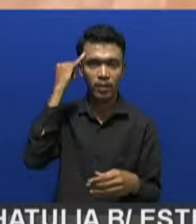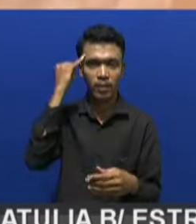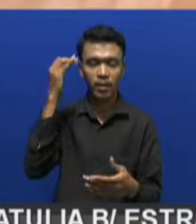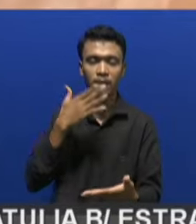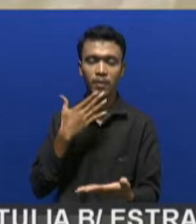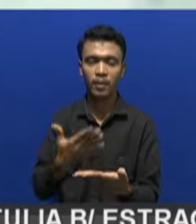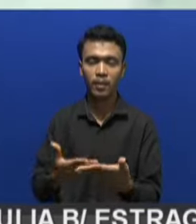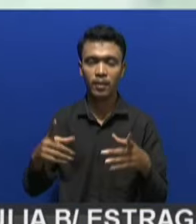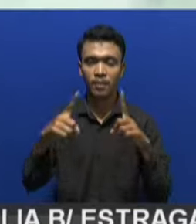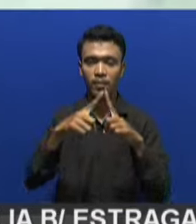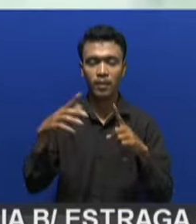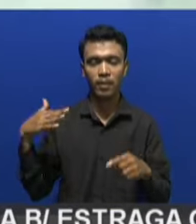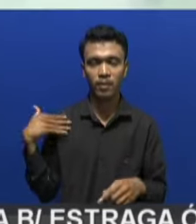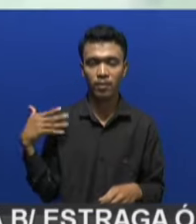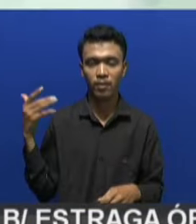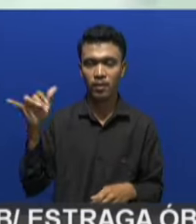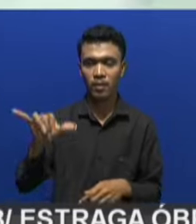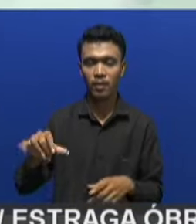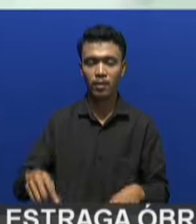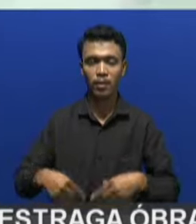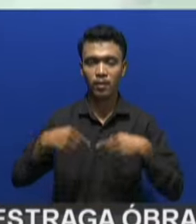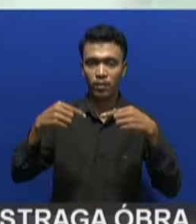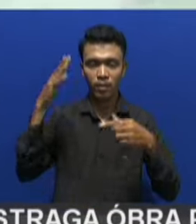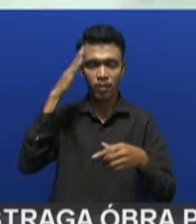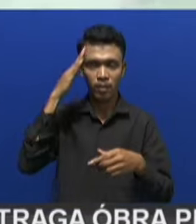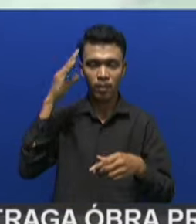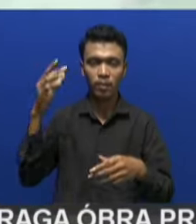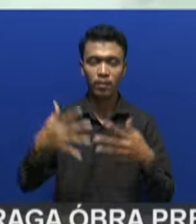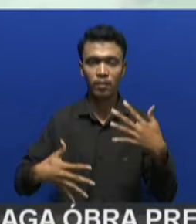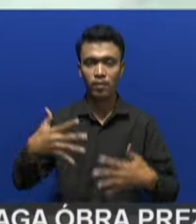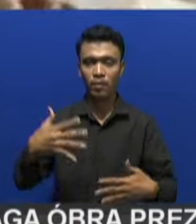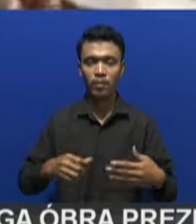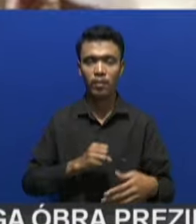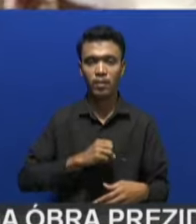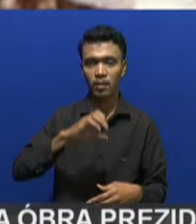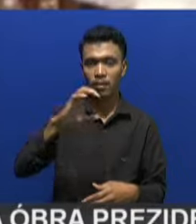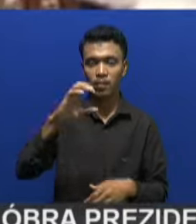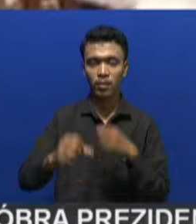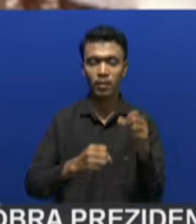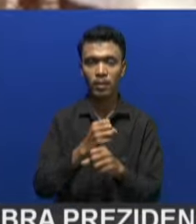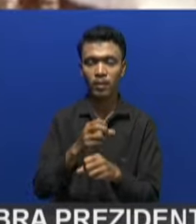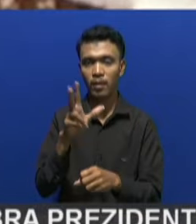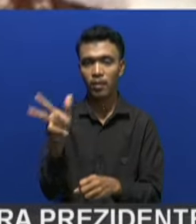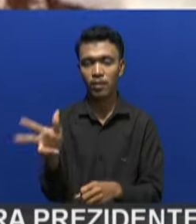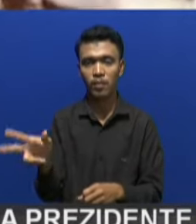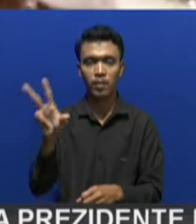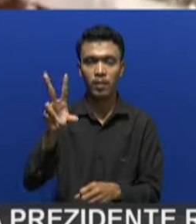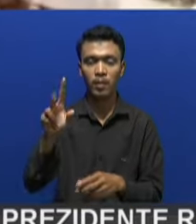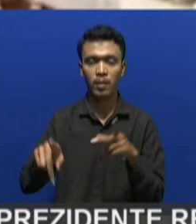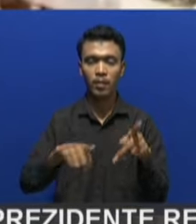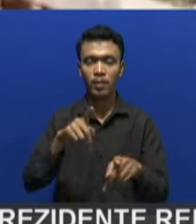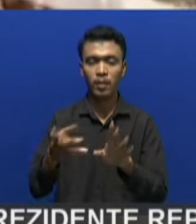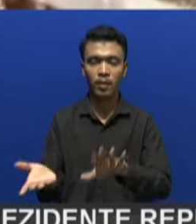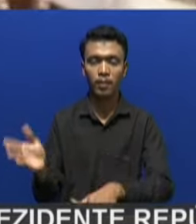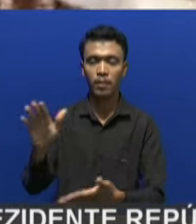ia zoven sira. Fo Hanoi, Massacre Santa Cruz, ia tinan tolo nulo resen tolo liuba. Hamate